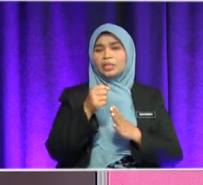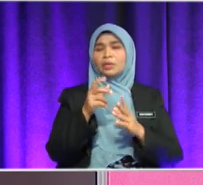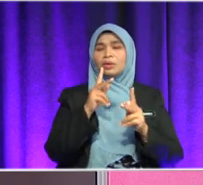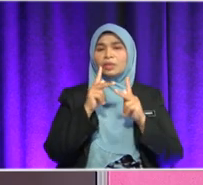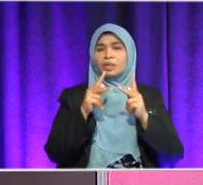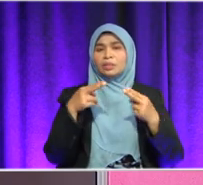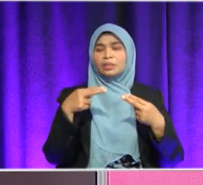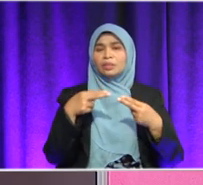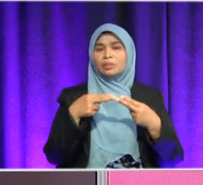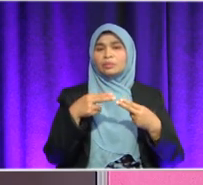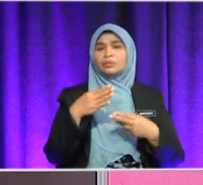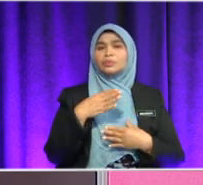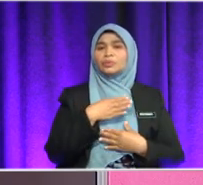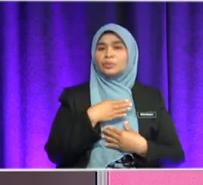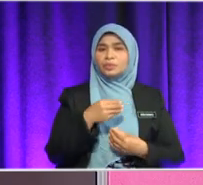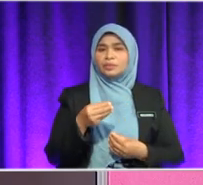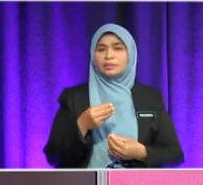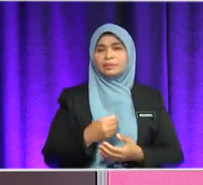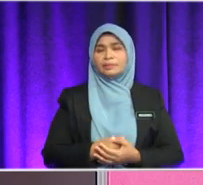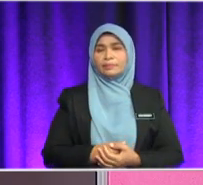dia suka suka